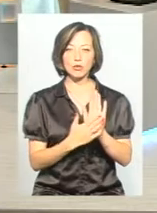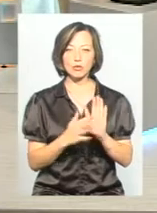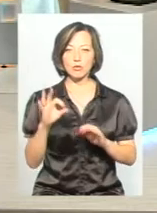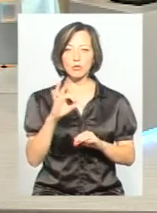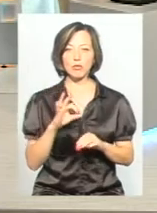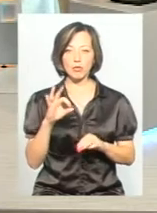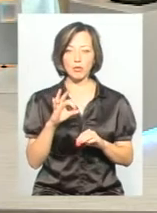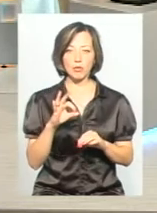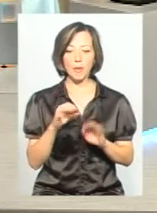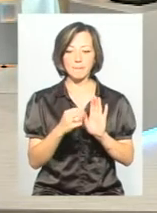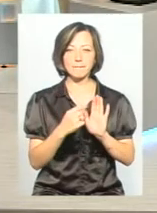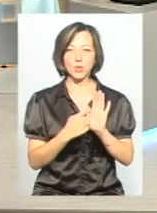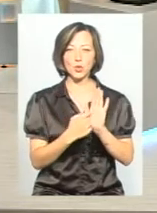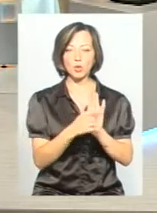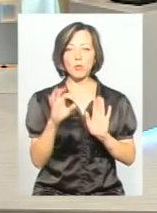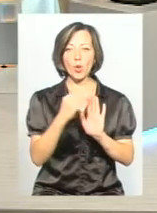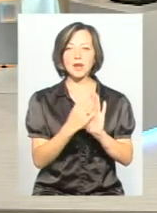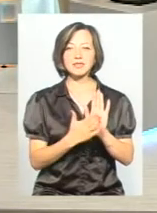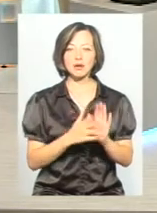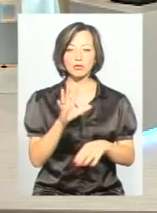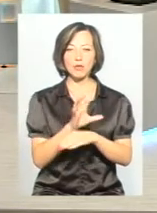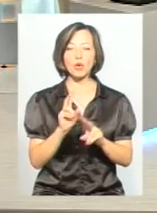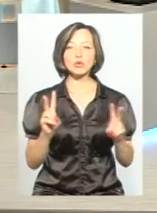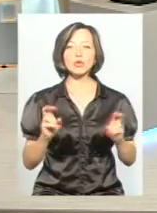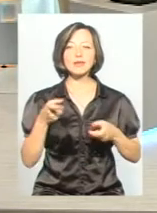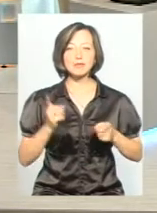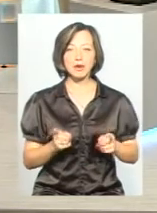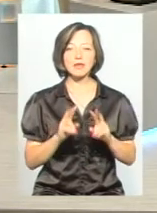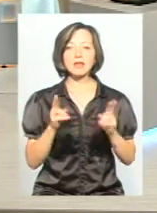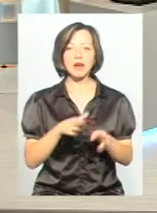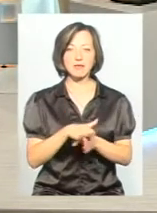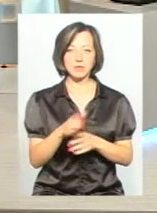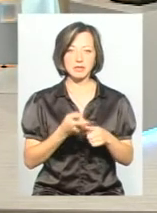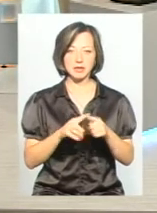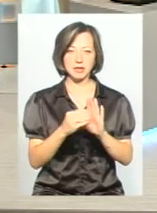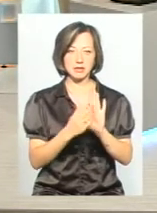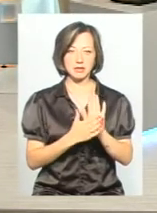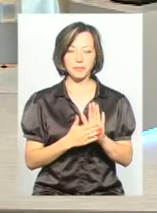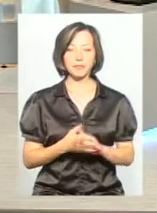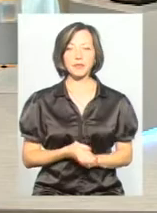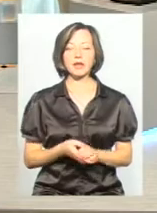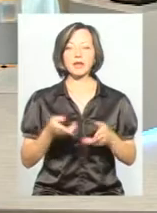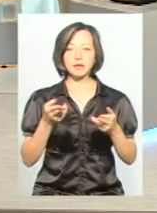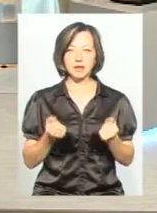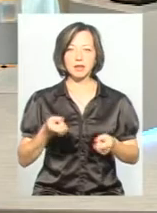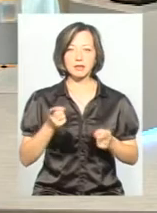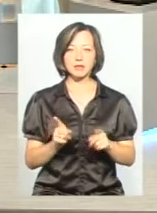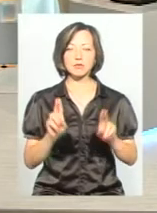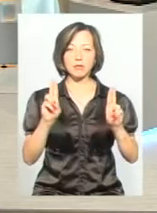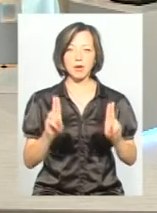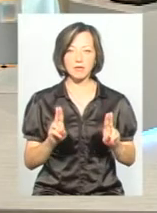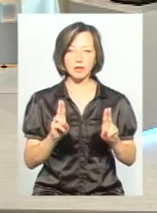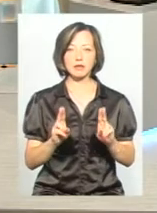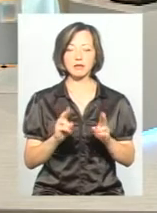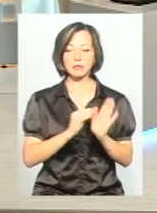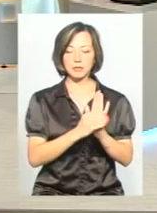стосовно реєстрації? Хто, ну, як насправді має здійснюватися ця реєстрація? Так, дійсно, в правилах чітко прописано, що кожна собака має